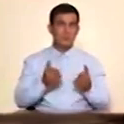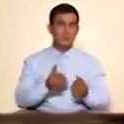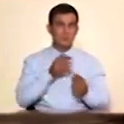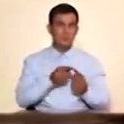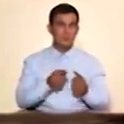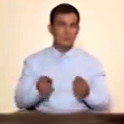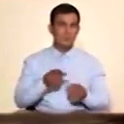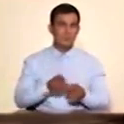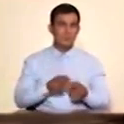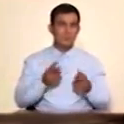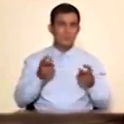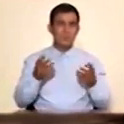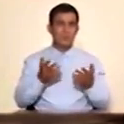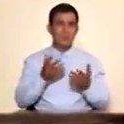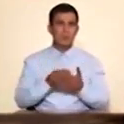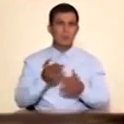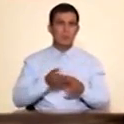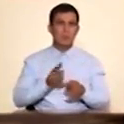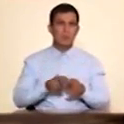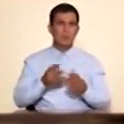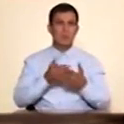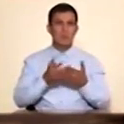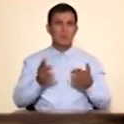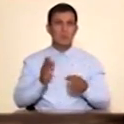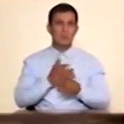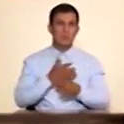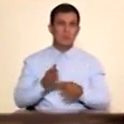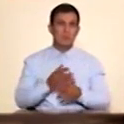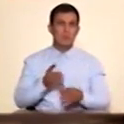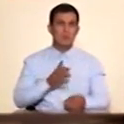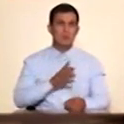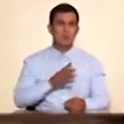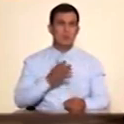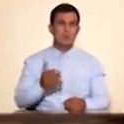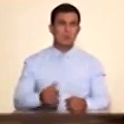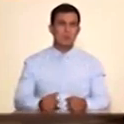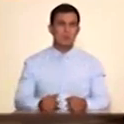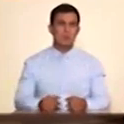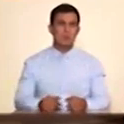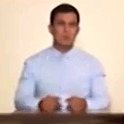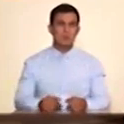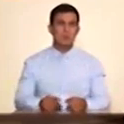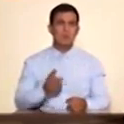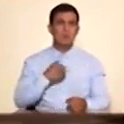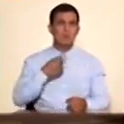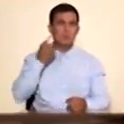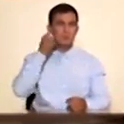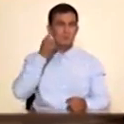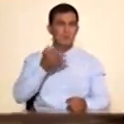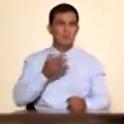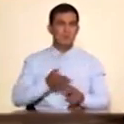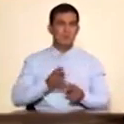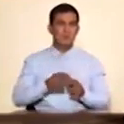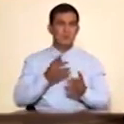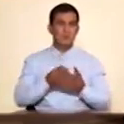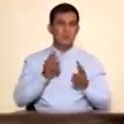hududlarini o'z tarkibiga olgan edi? O'ylaymanki, agar bu mavzuni yaxshi o'zlashtirsangiz, ushbu